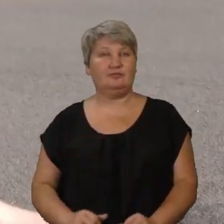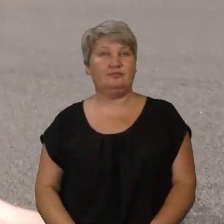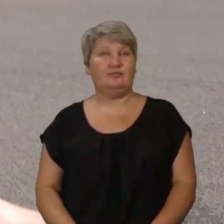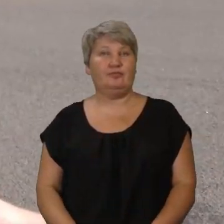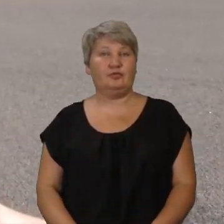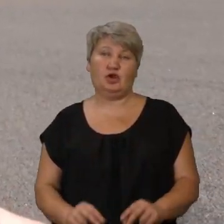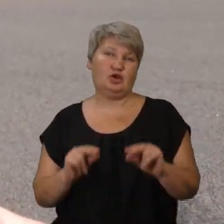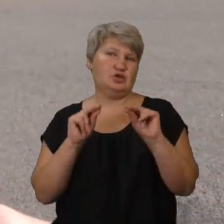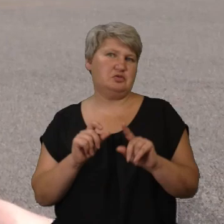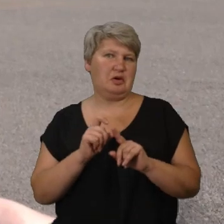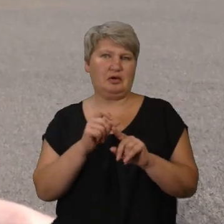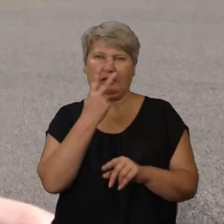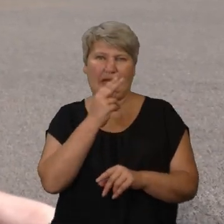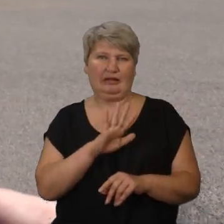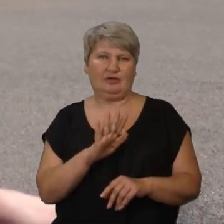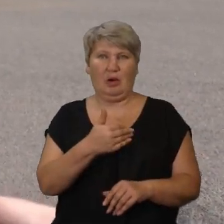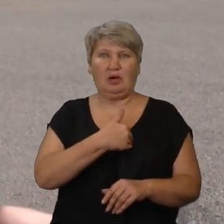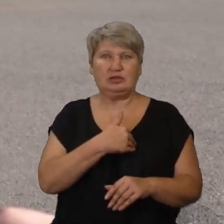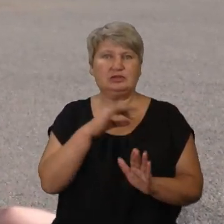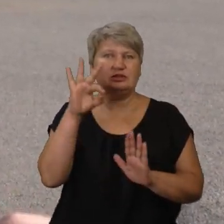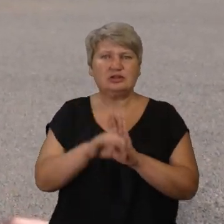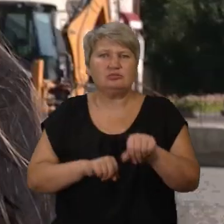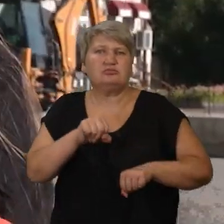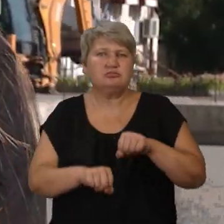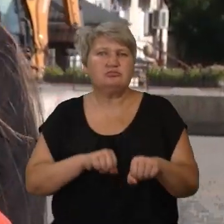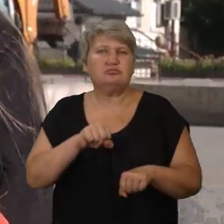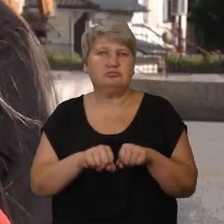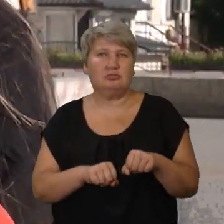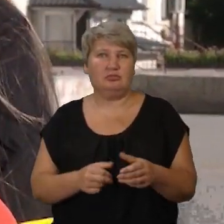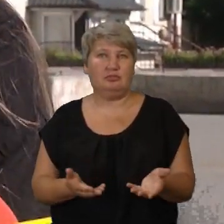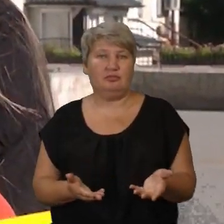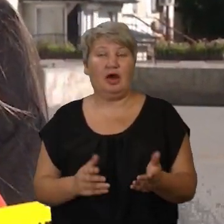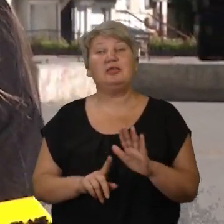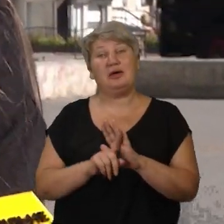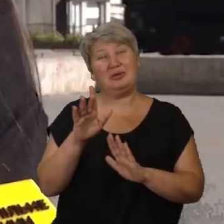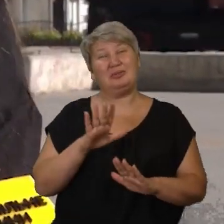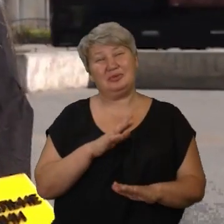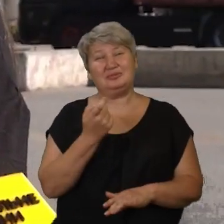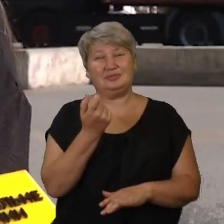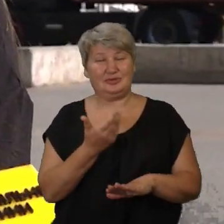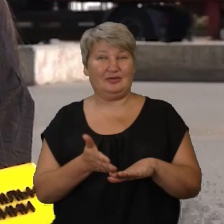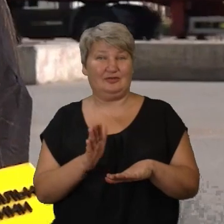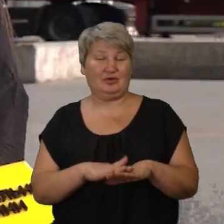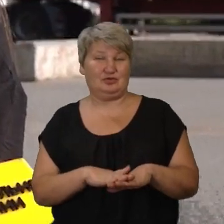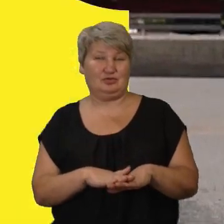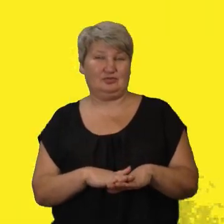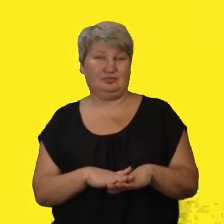Чесно кажучи незвично бо мені хотілося одразу окрутити педалями на початку Було трішки важко